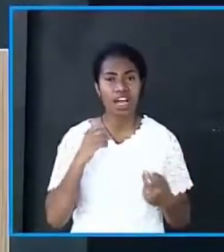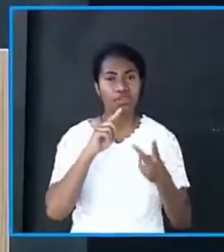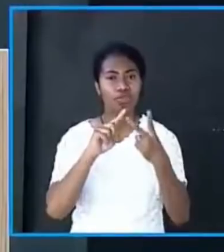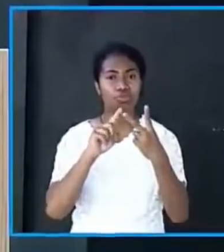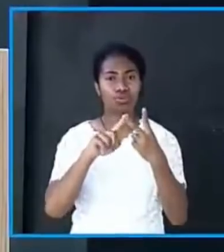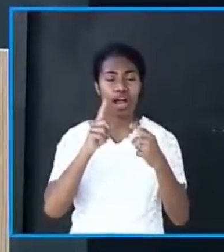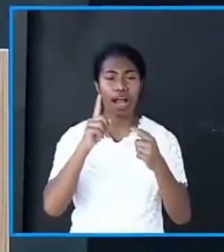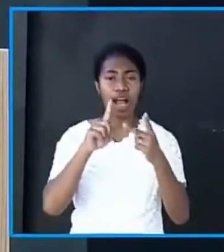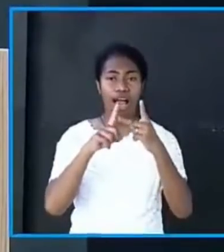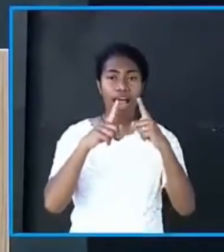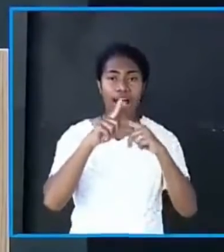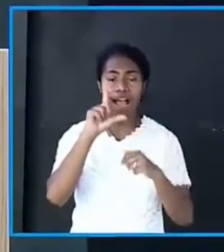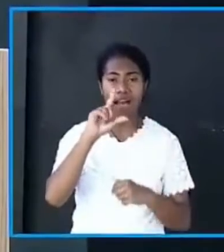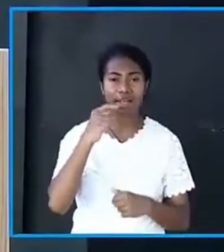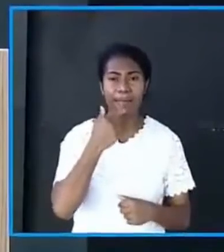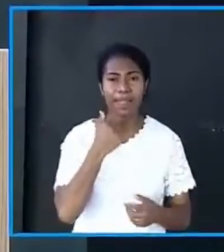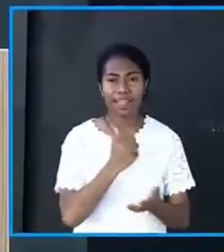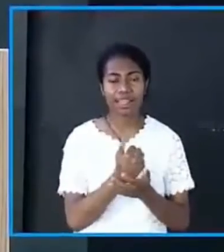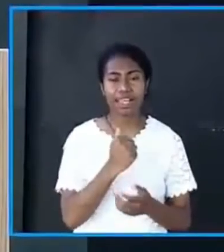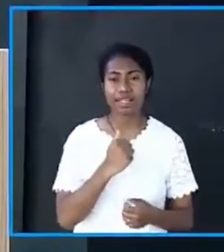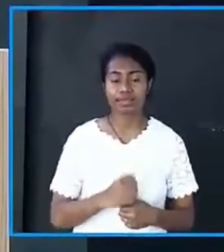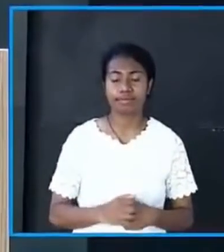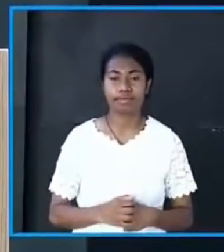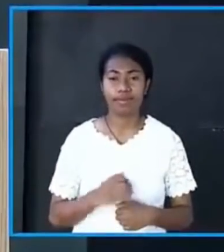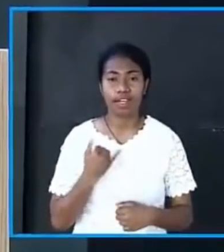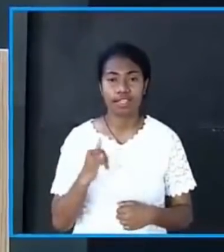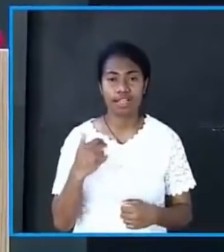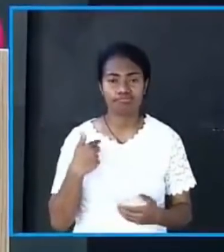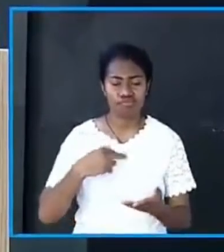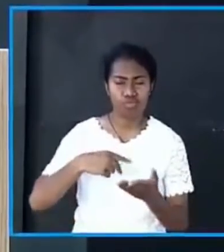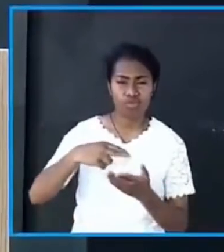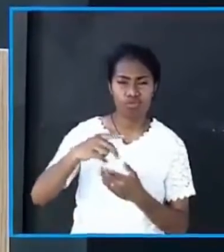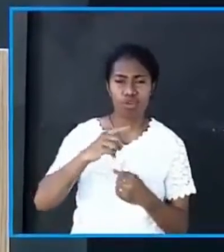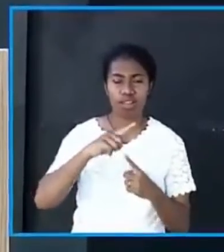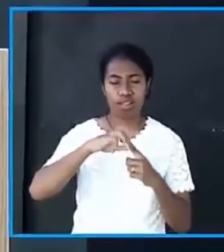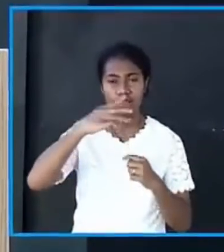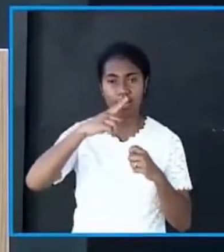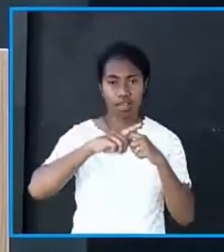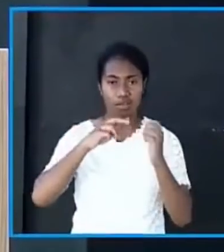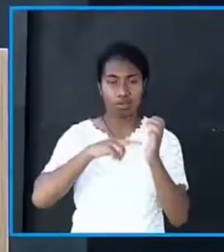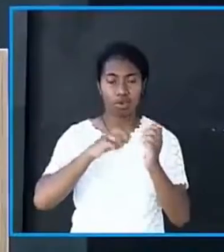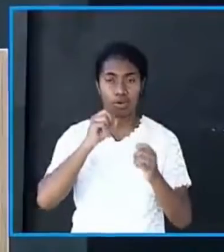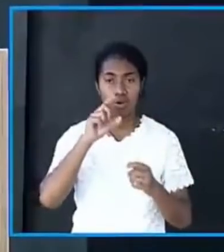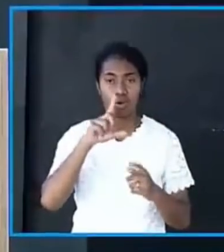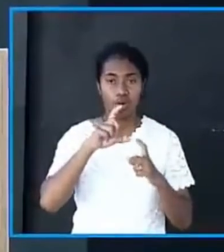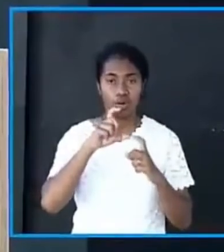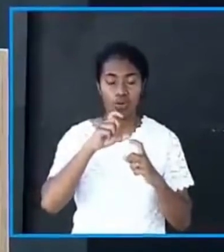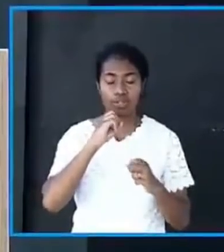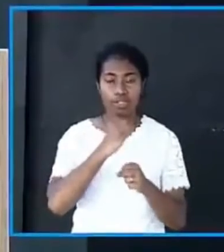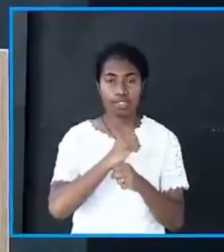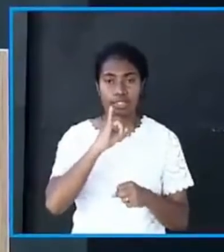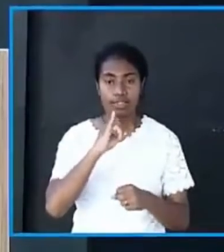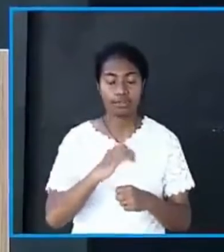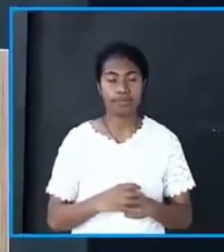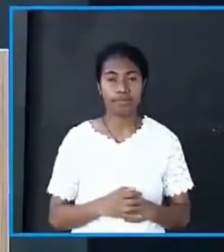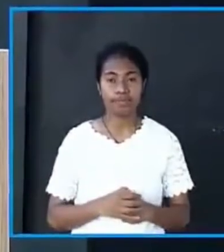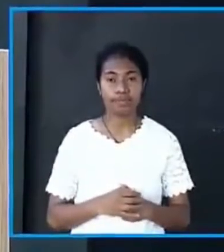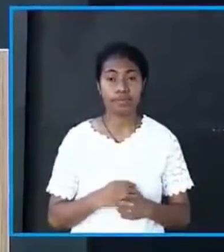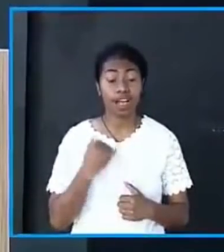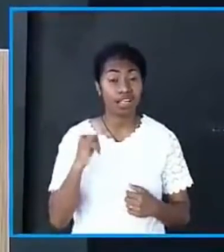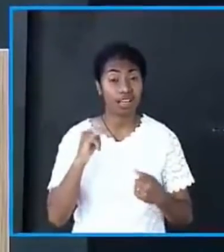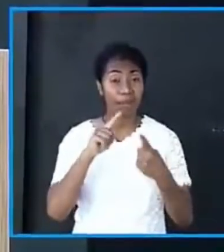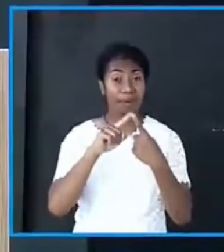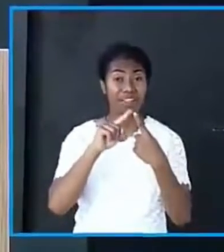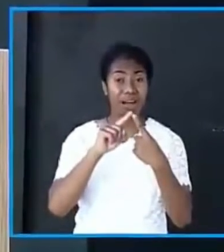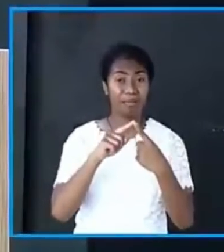hal penting yang menjadi dua kemajuan teknologi penting yang menjadi pilar dari revolusi industri 40